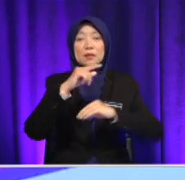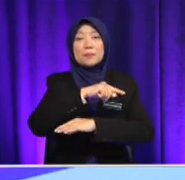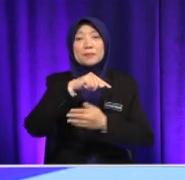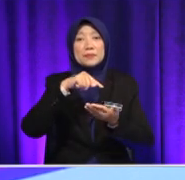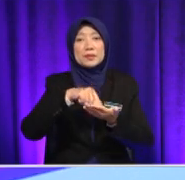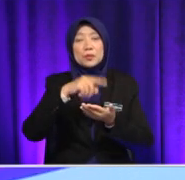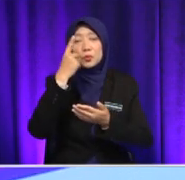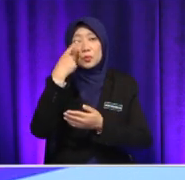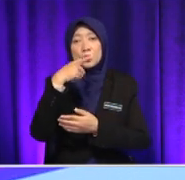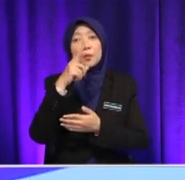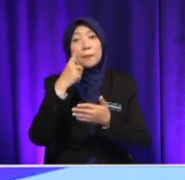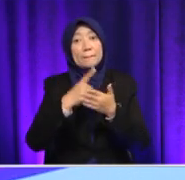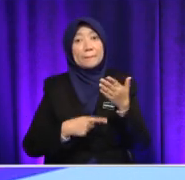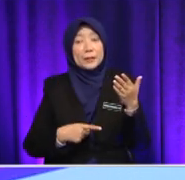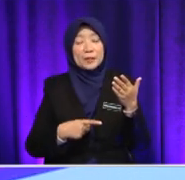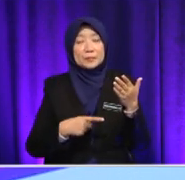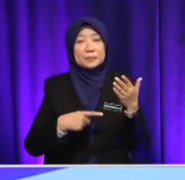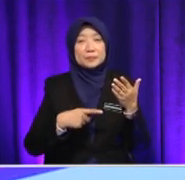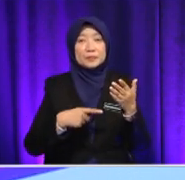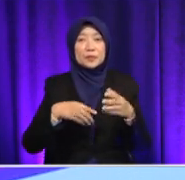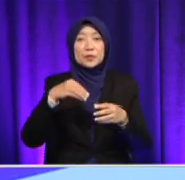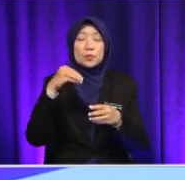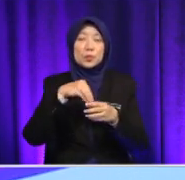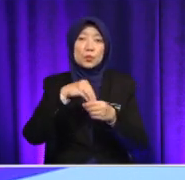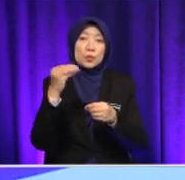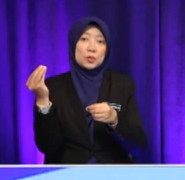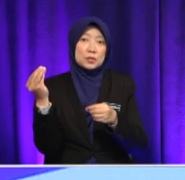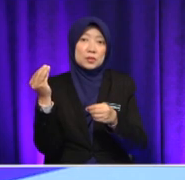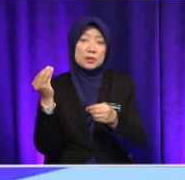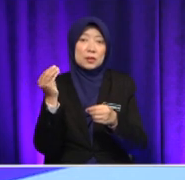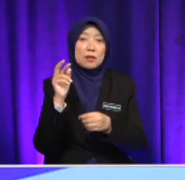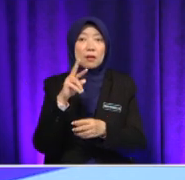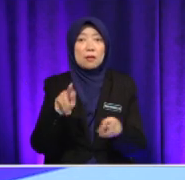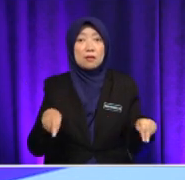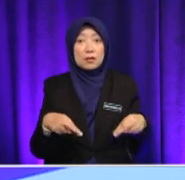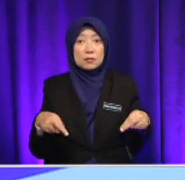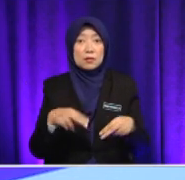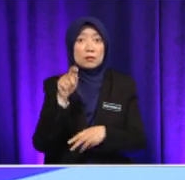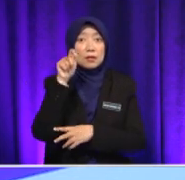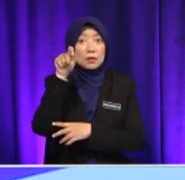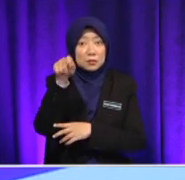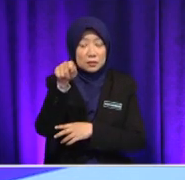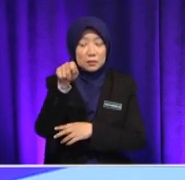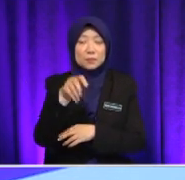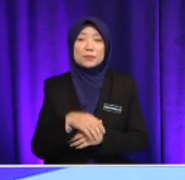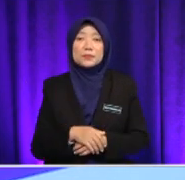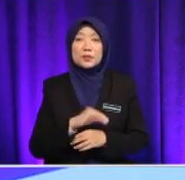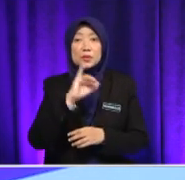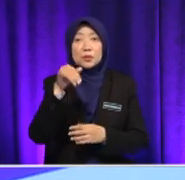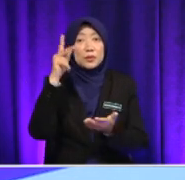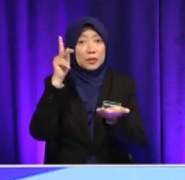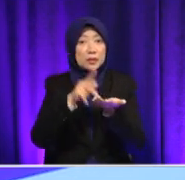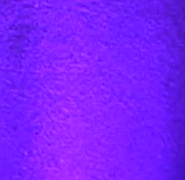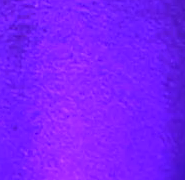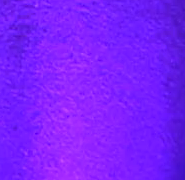mata pelajaran inilah Dia produksi rake Thunder Tapi sebelum itu saya juga ingin memperkenalkan juru bahasa isyarat kita